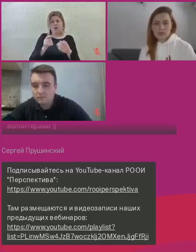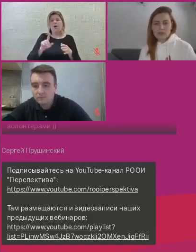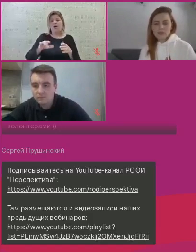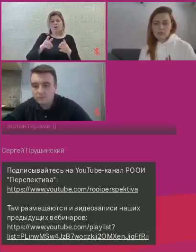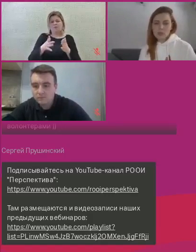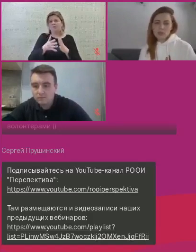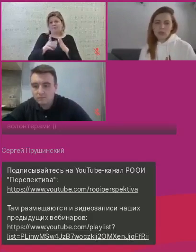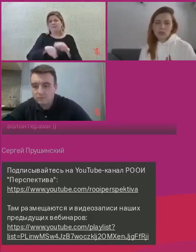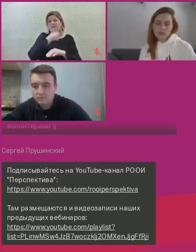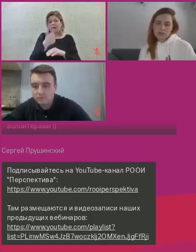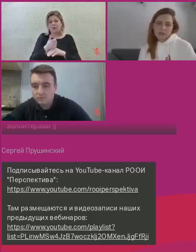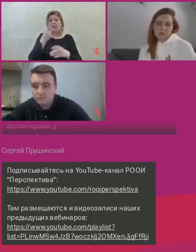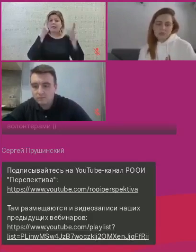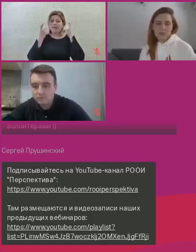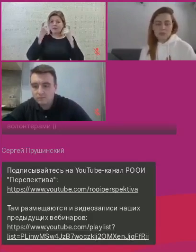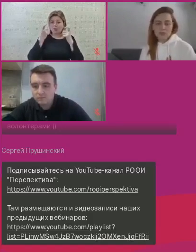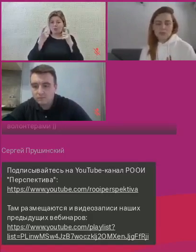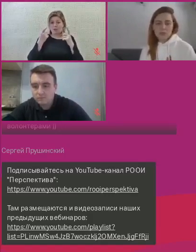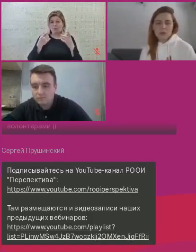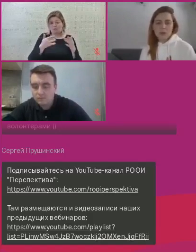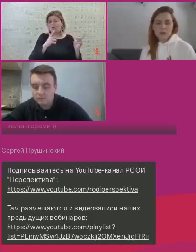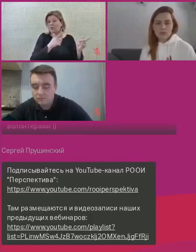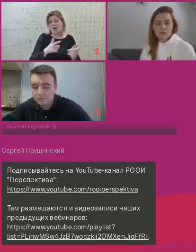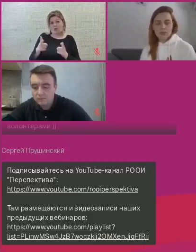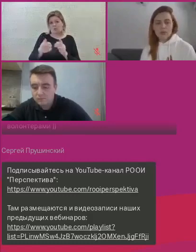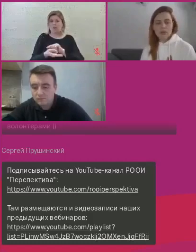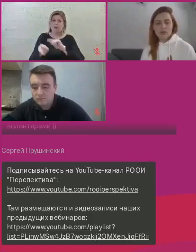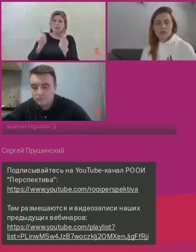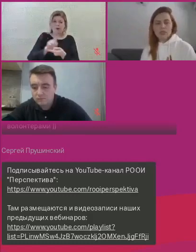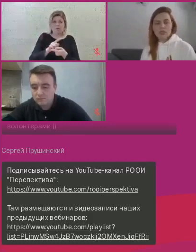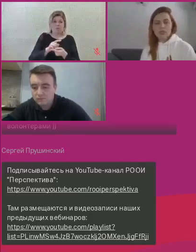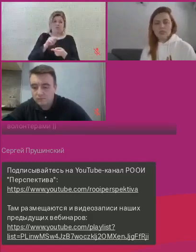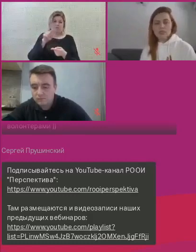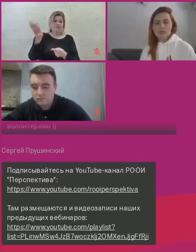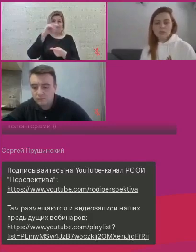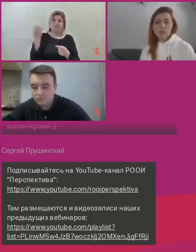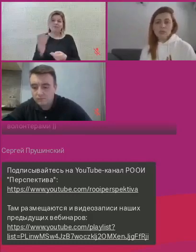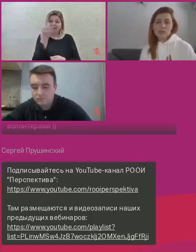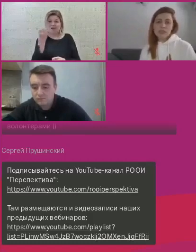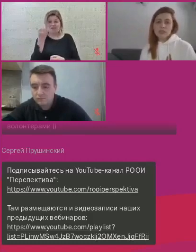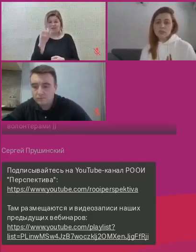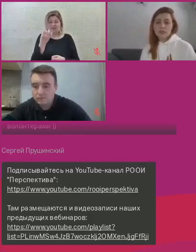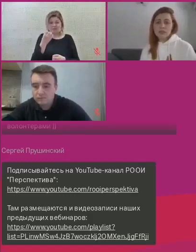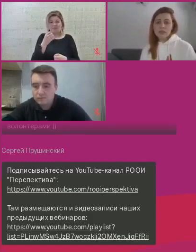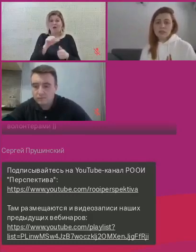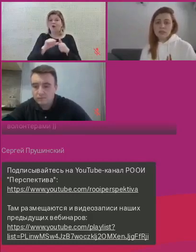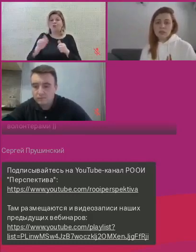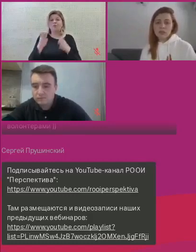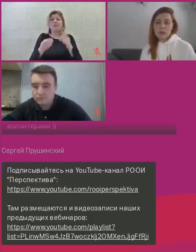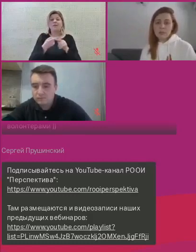основном информационно готовы, ну, наоборот, им прикольно, интересно, особенно если это связано с